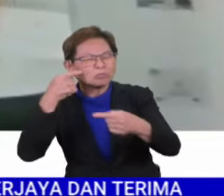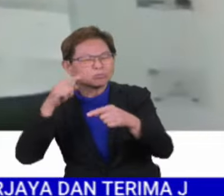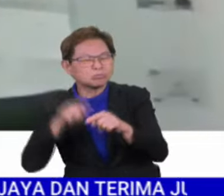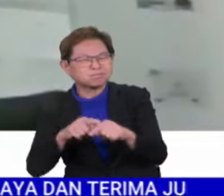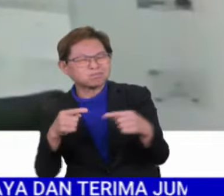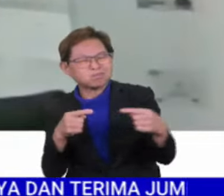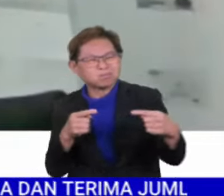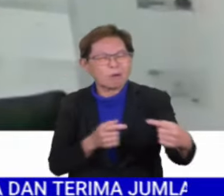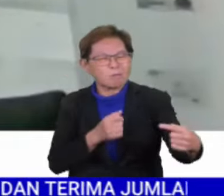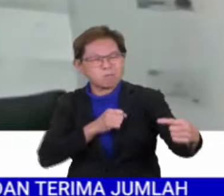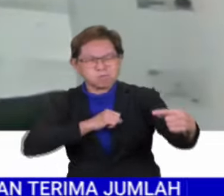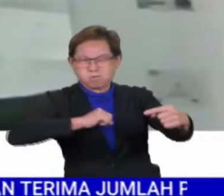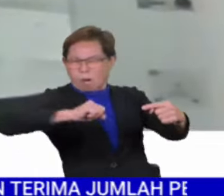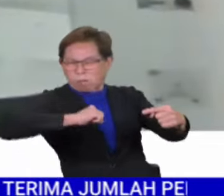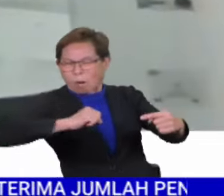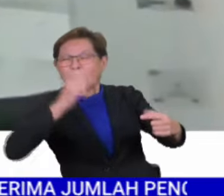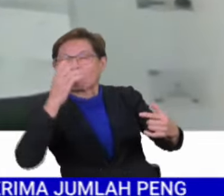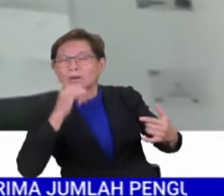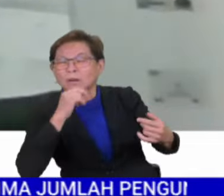dengan